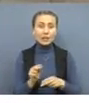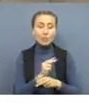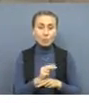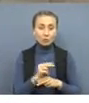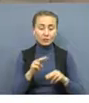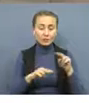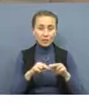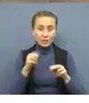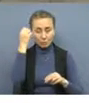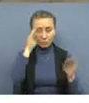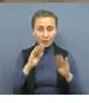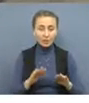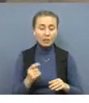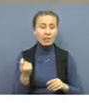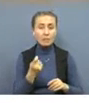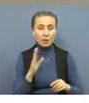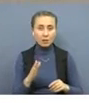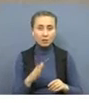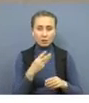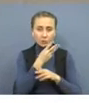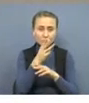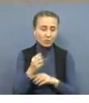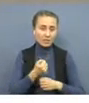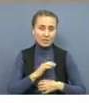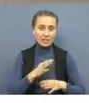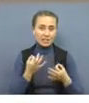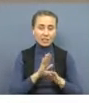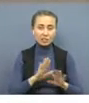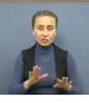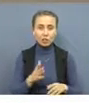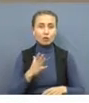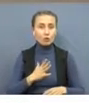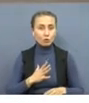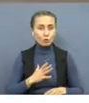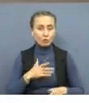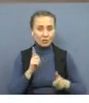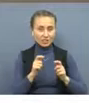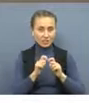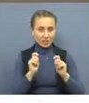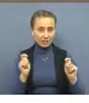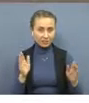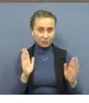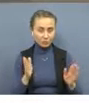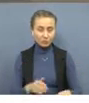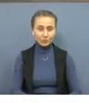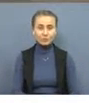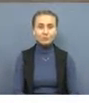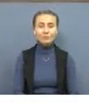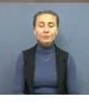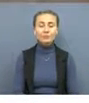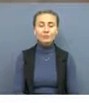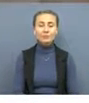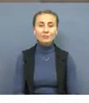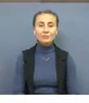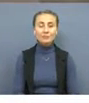готовит немало. К сожалению, съемки в новых залах произвести нам не разрешили. Ждут официального открытия. Мадина Смагулова, Бауыржан Смагулов,